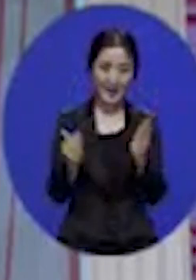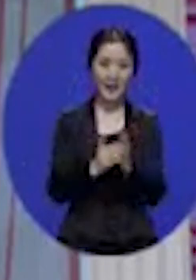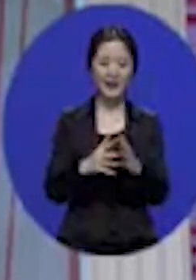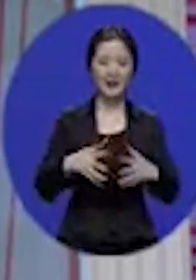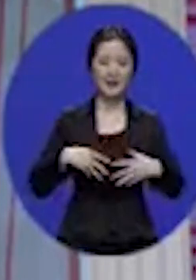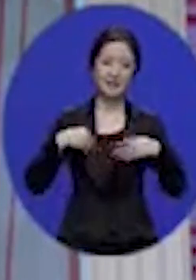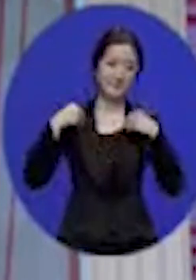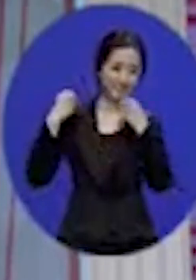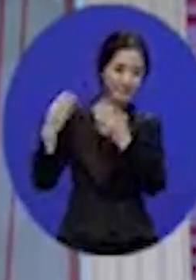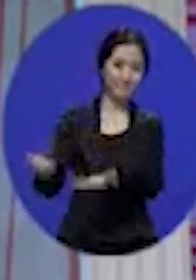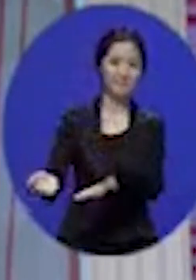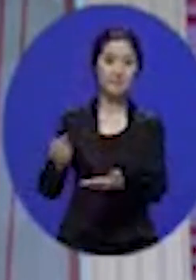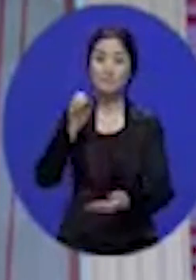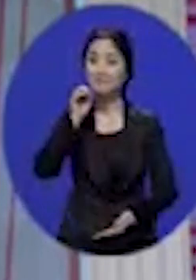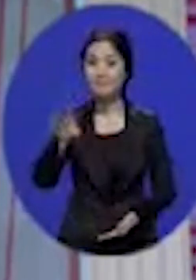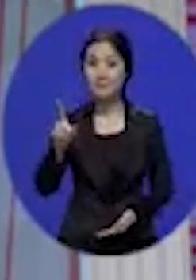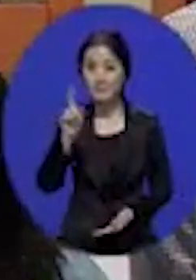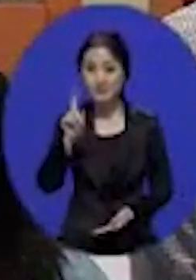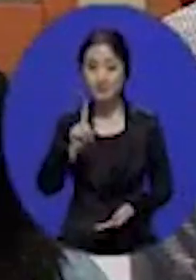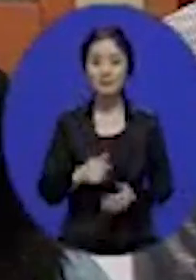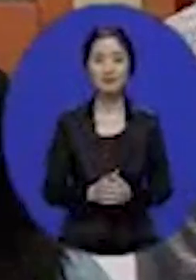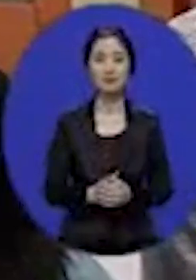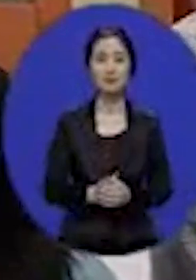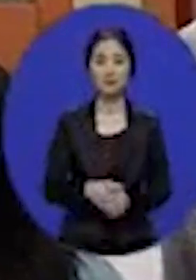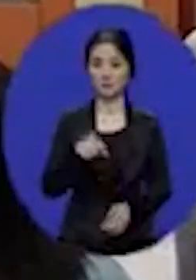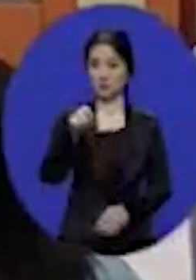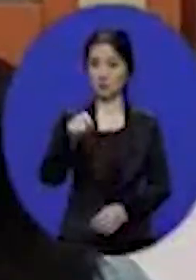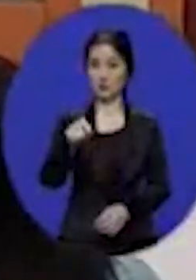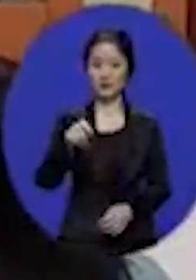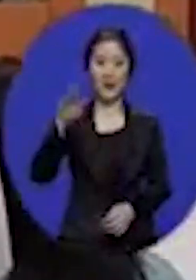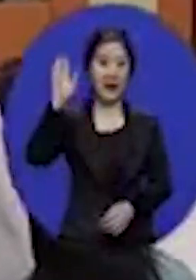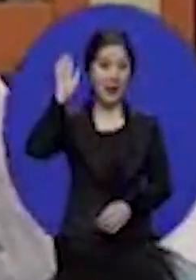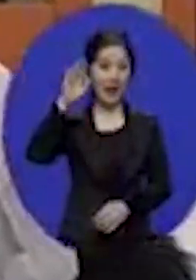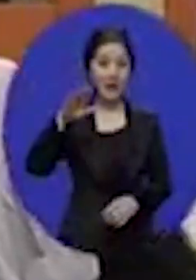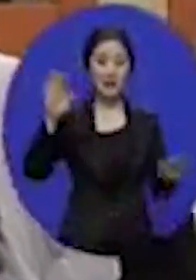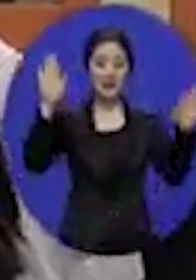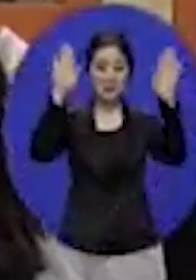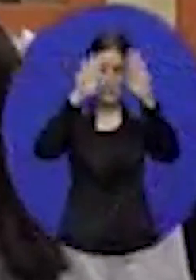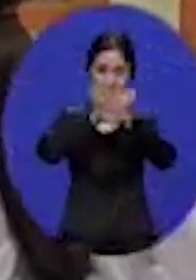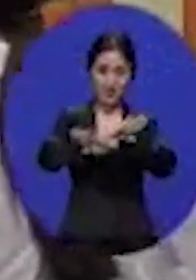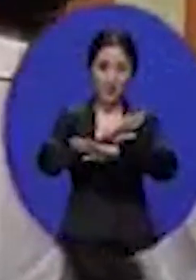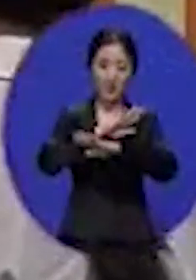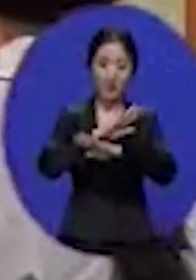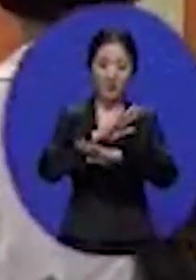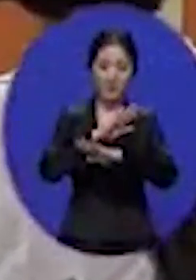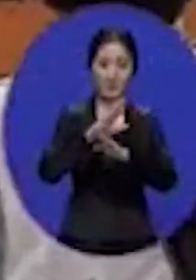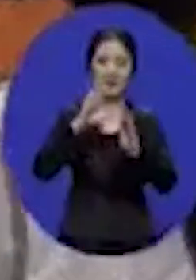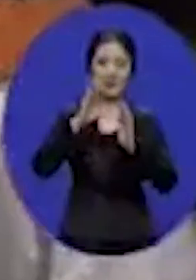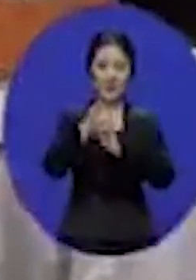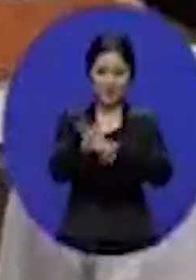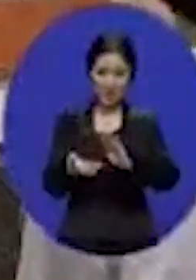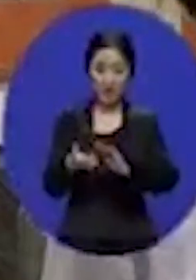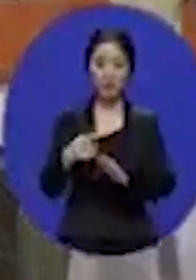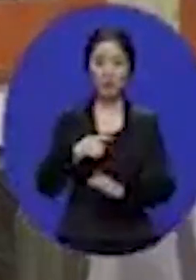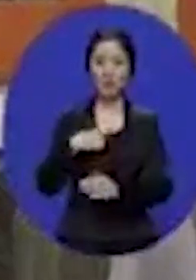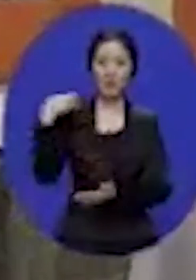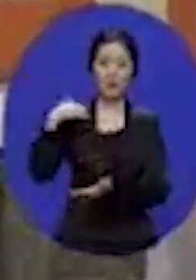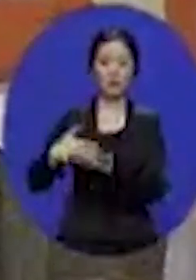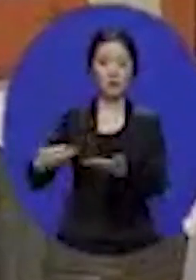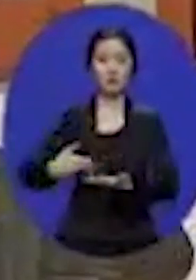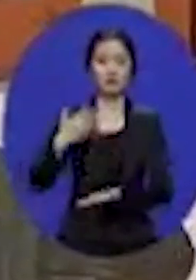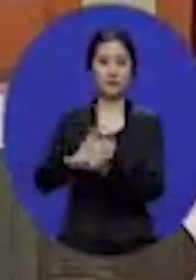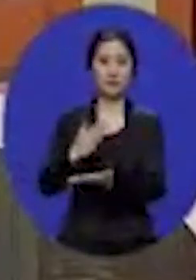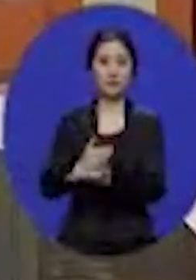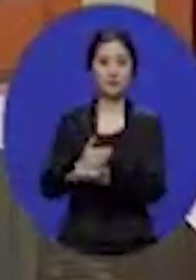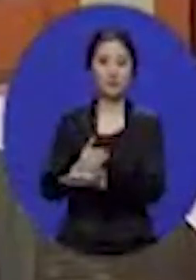벗어서 하인한테 딱 주고 너는 절대로 밤이 오기 전까지는 이 옷을 나한테 주지 마라. 그래가지고